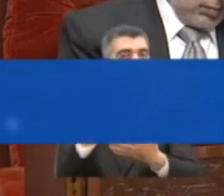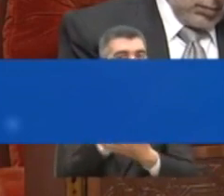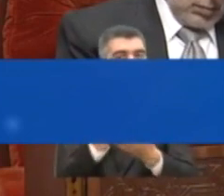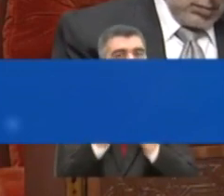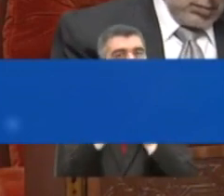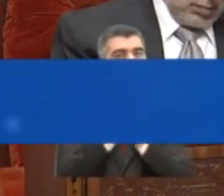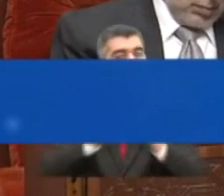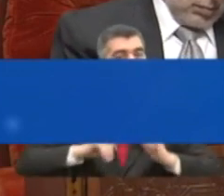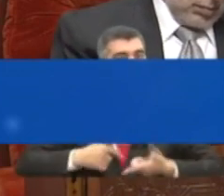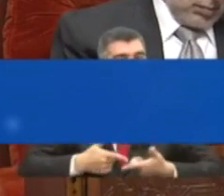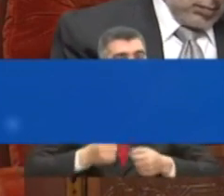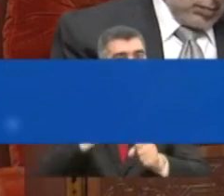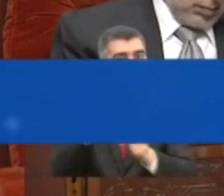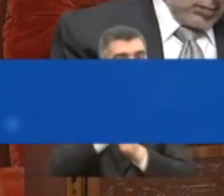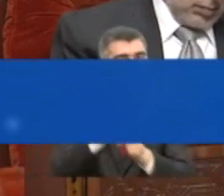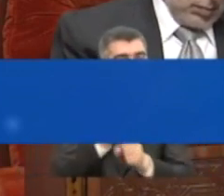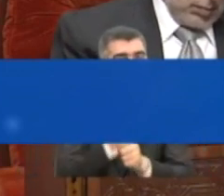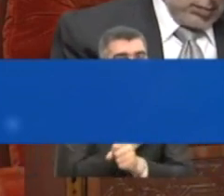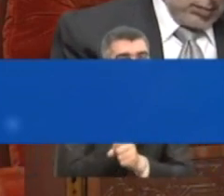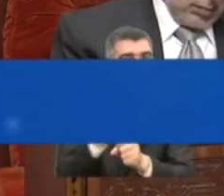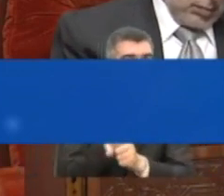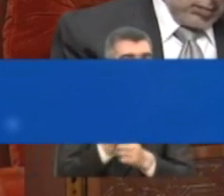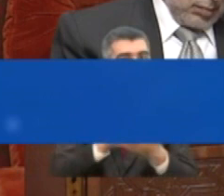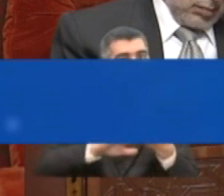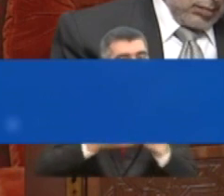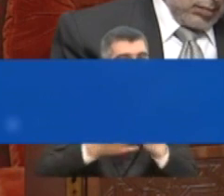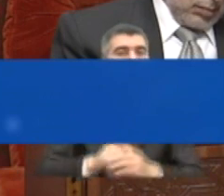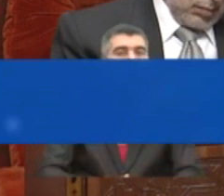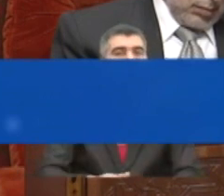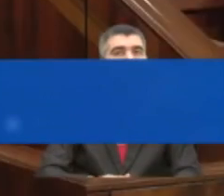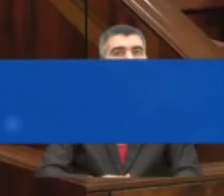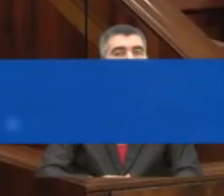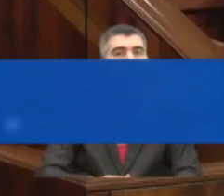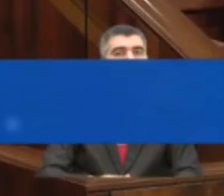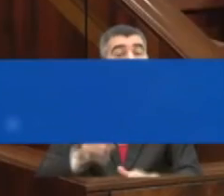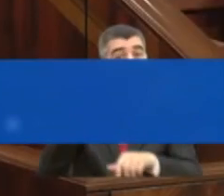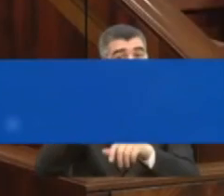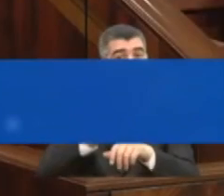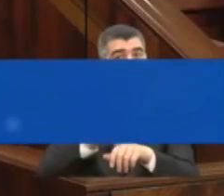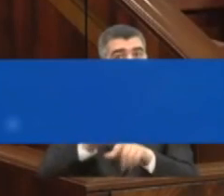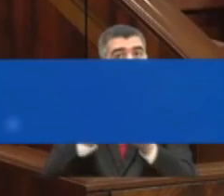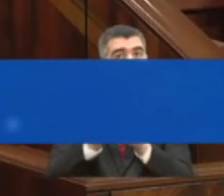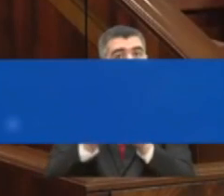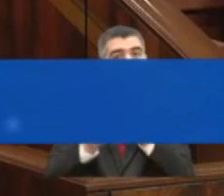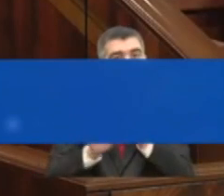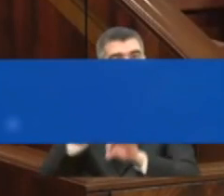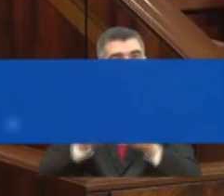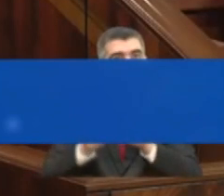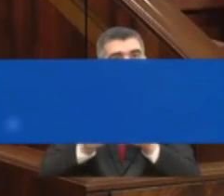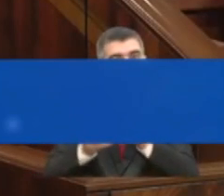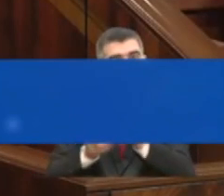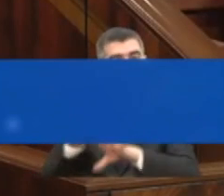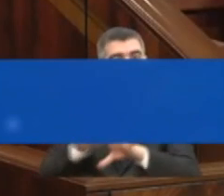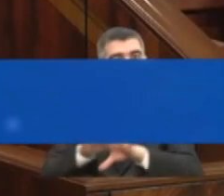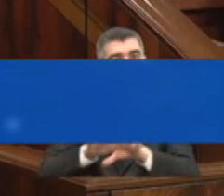التعليم والصحة والتشغيل والحماية الاجتماعية. ونثمن كذلك السيد الرئيس الإجراءات والتدابير التي جاءت